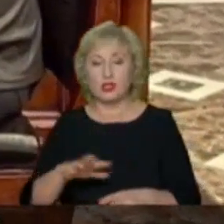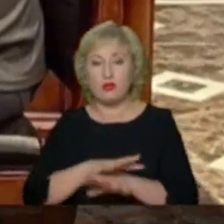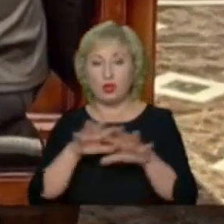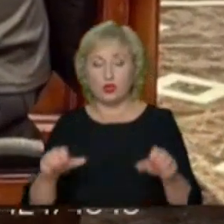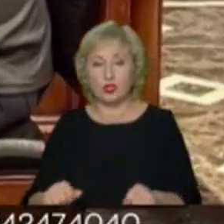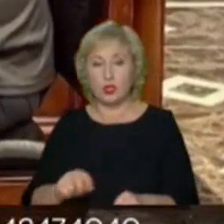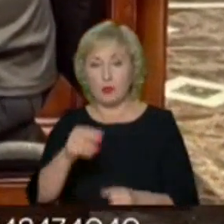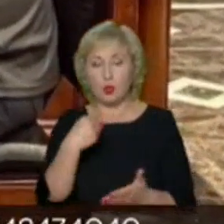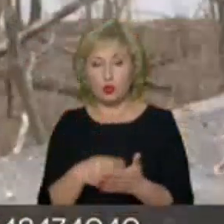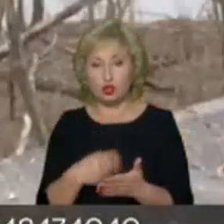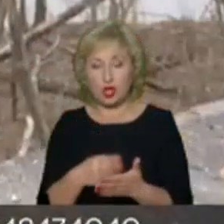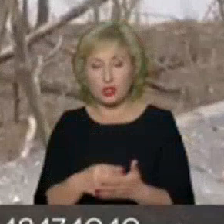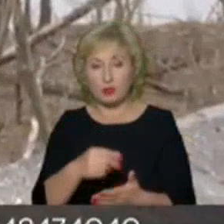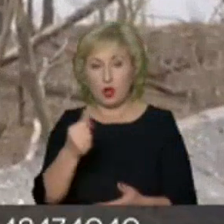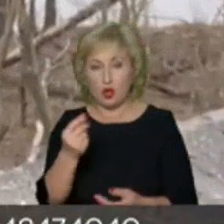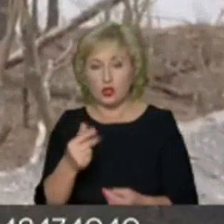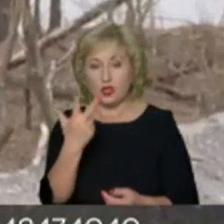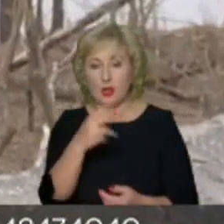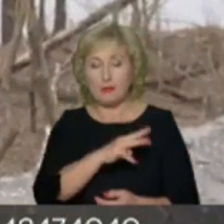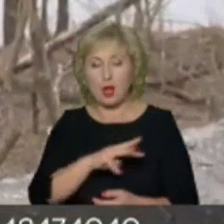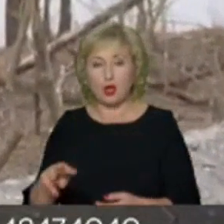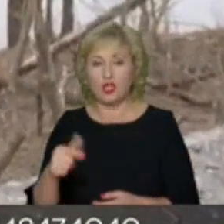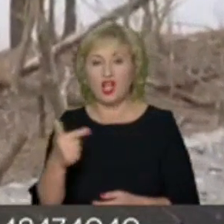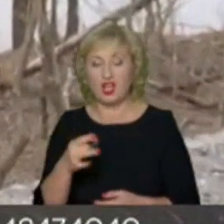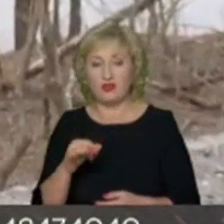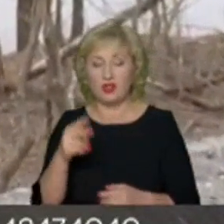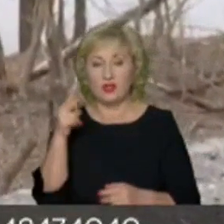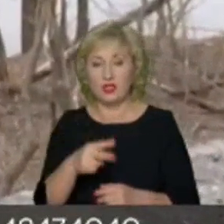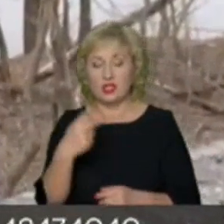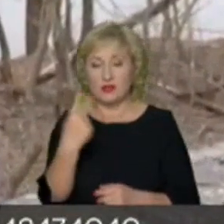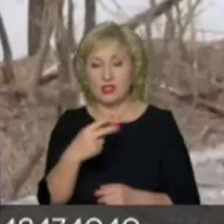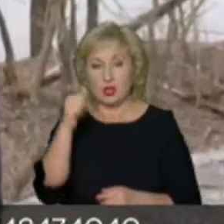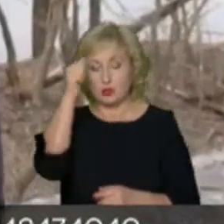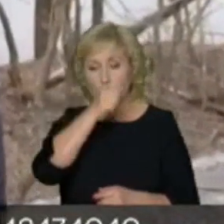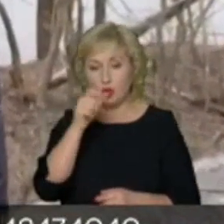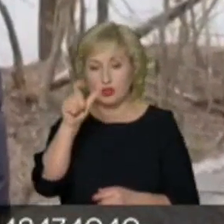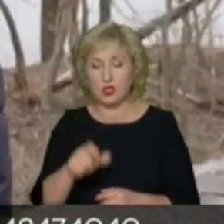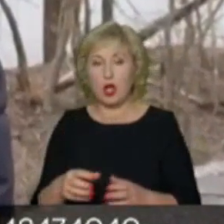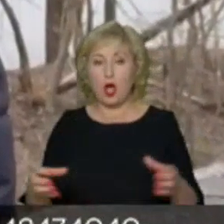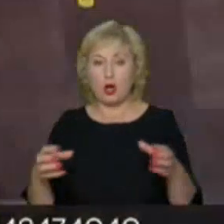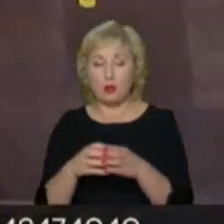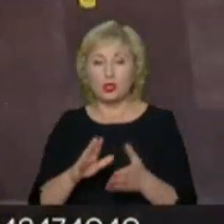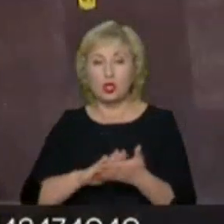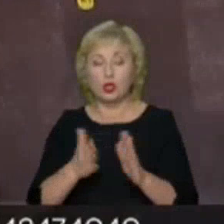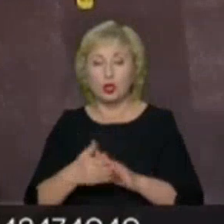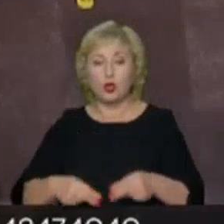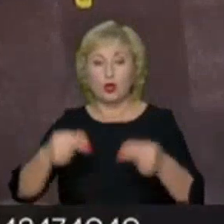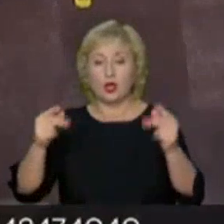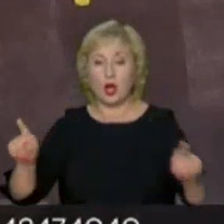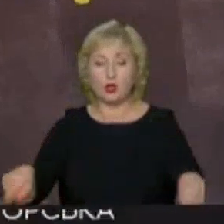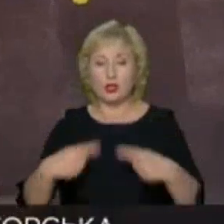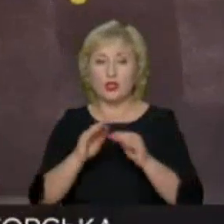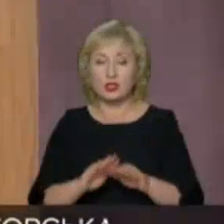більш ніж 3 мільйони гривень. Слідчі встановили, що у 2020 році громада уклала договір щодо реконструкції